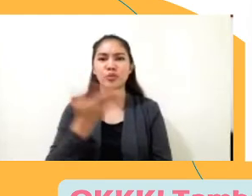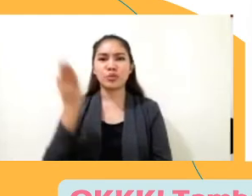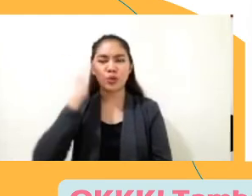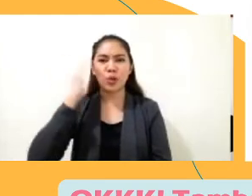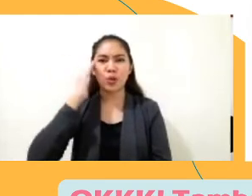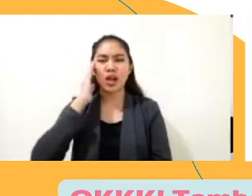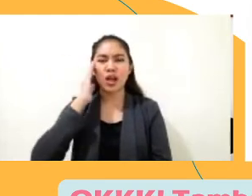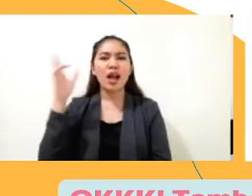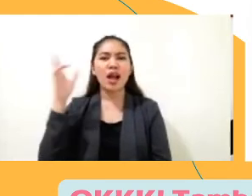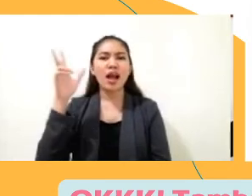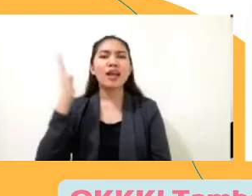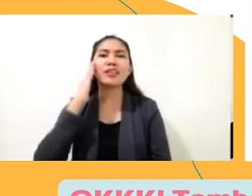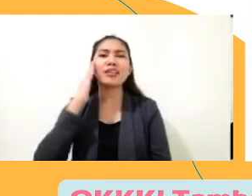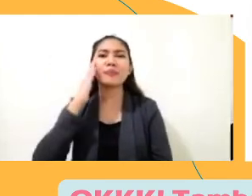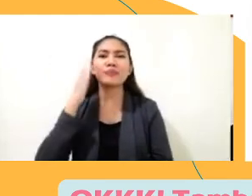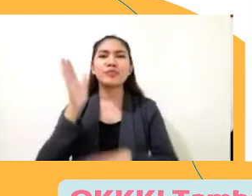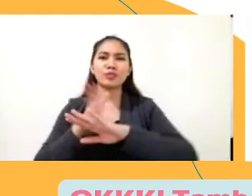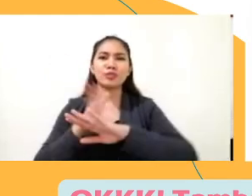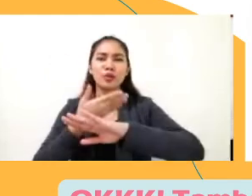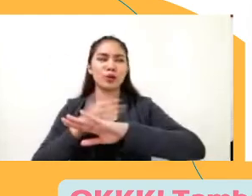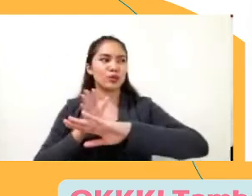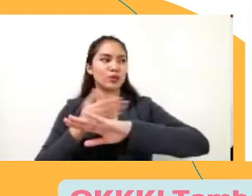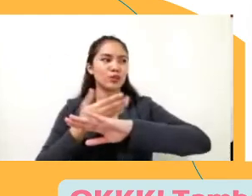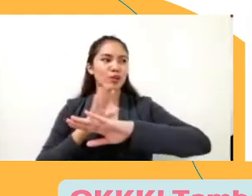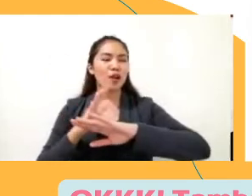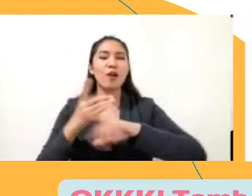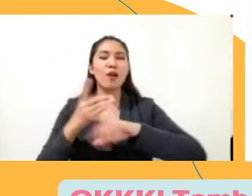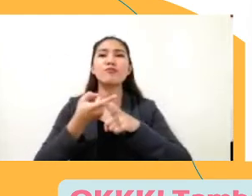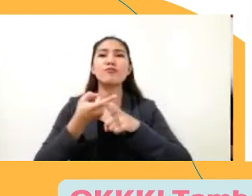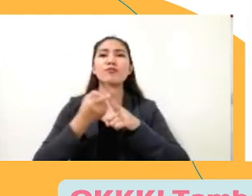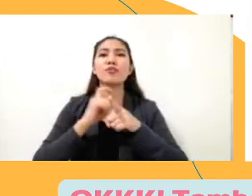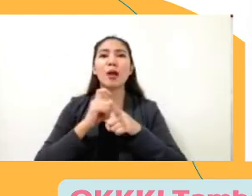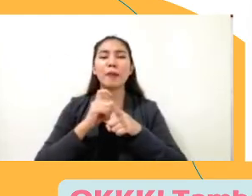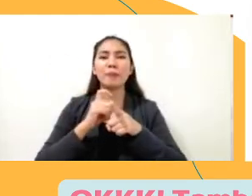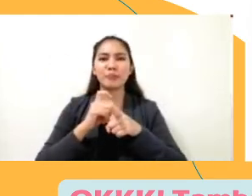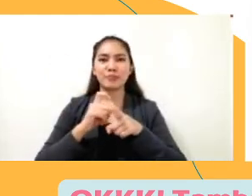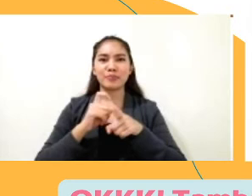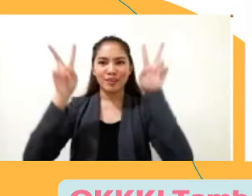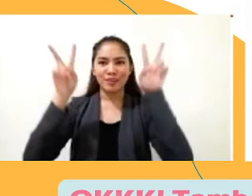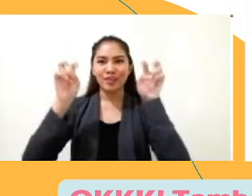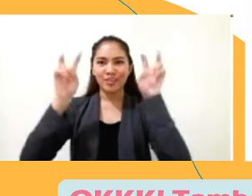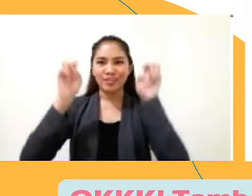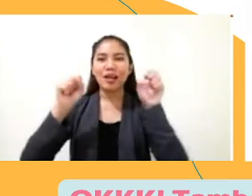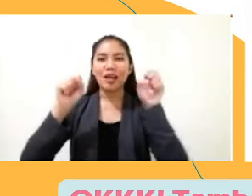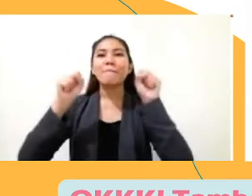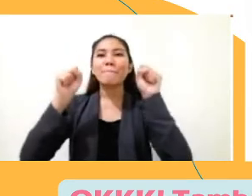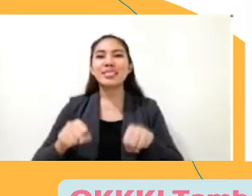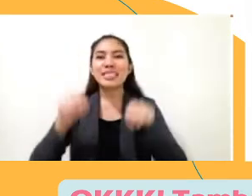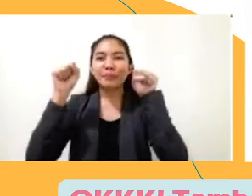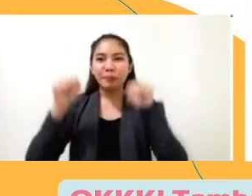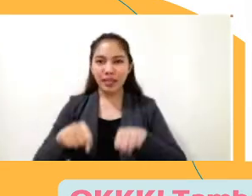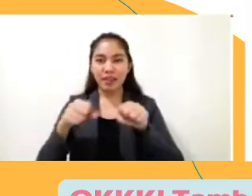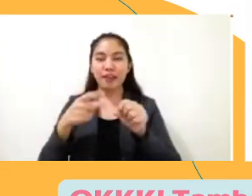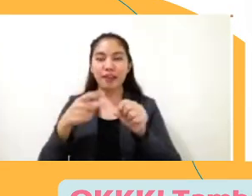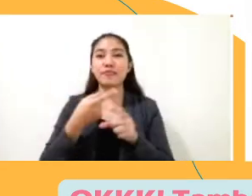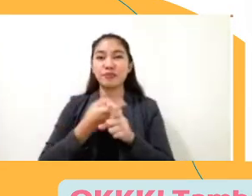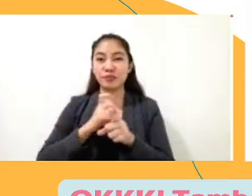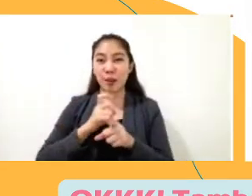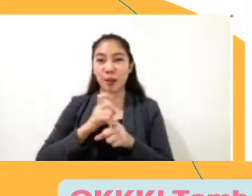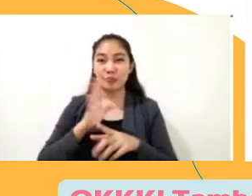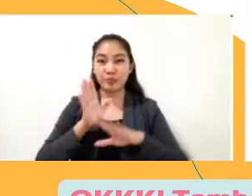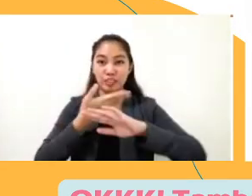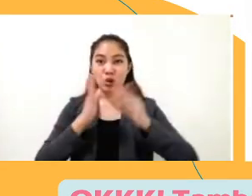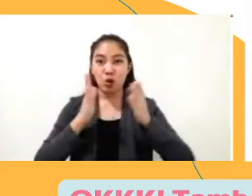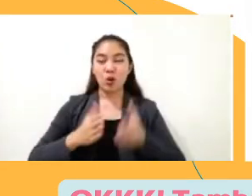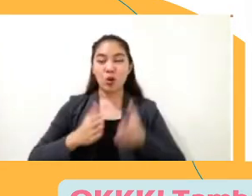tong kanta na to. Galing sa lyrics ng kantang Posible ng River Maya. No? Iwan ko sa inyo sa mga salita ngayong araw